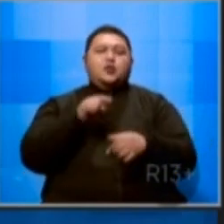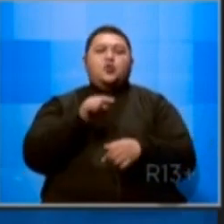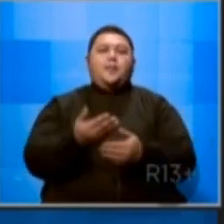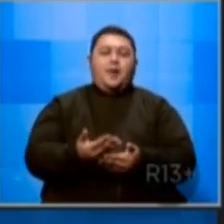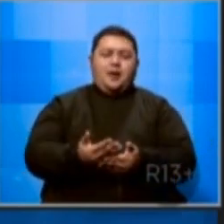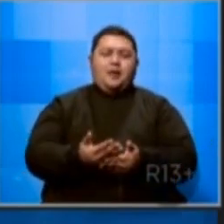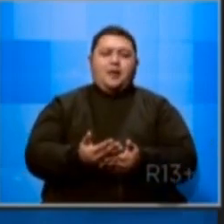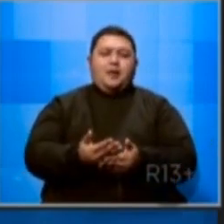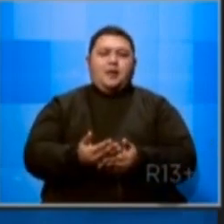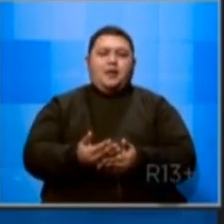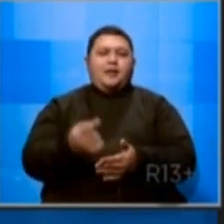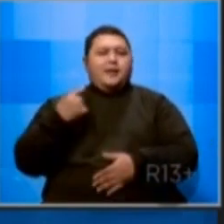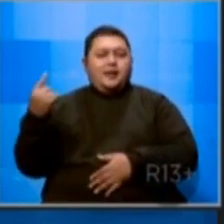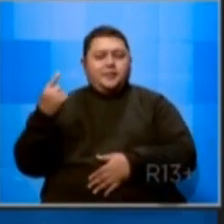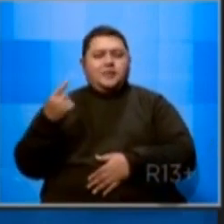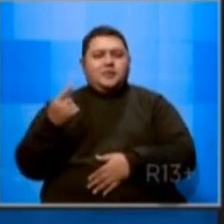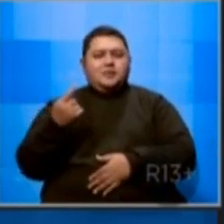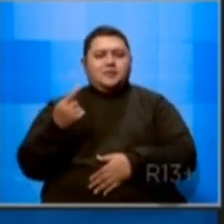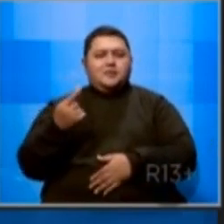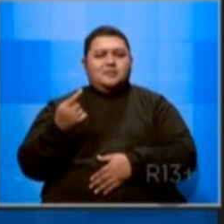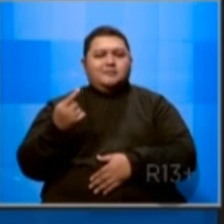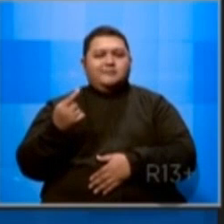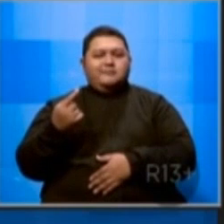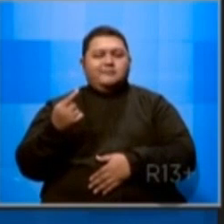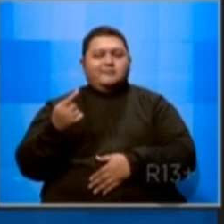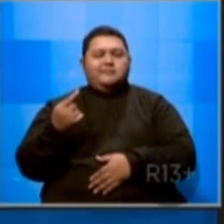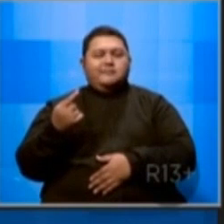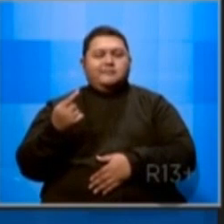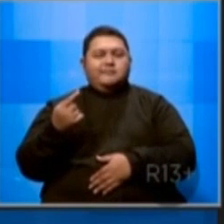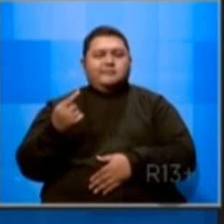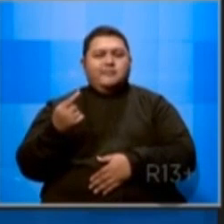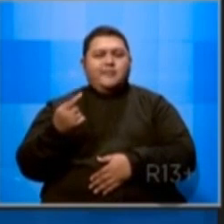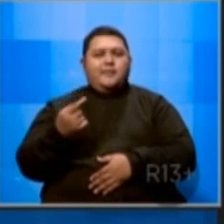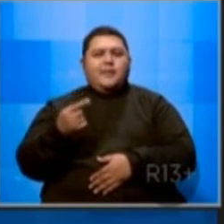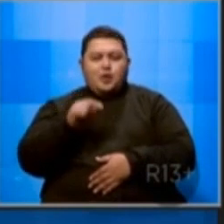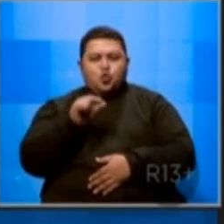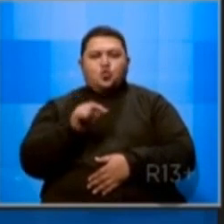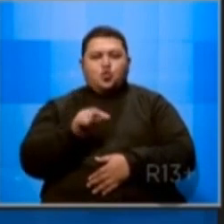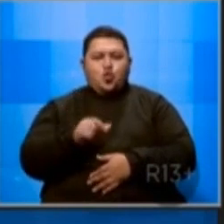kami pun setiap naskah hukum juga mendorong